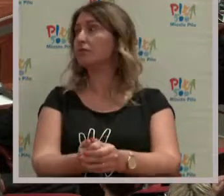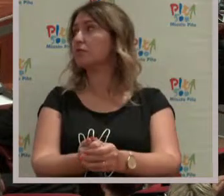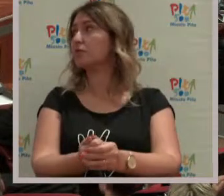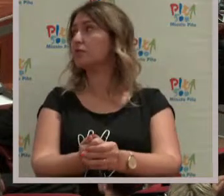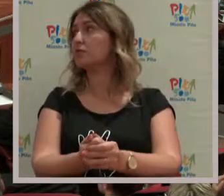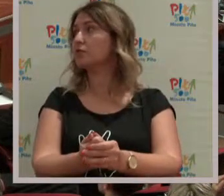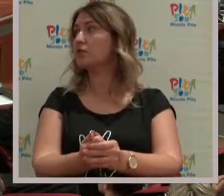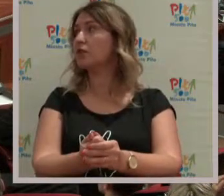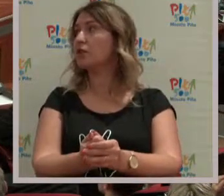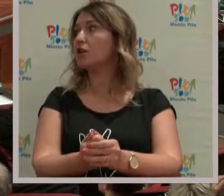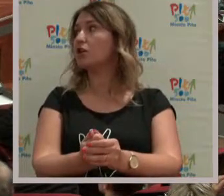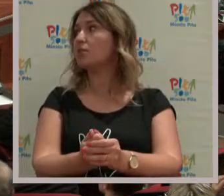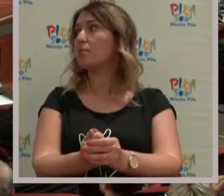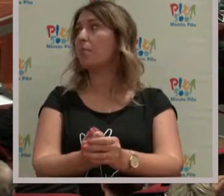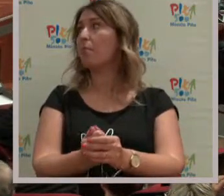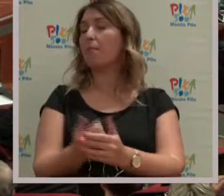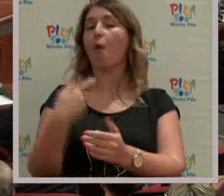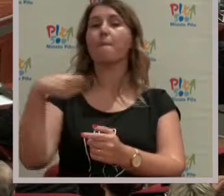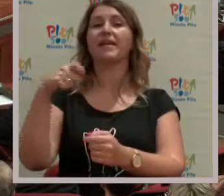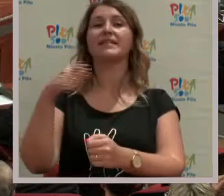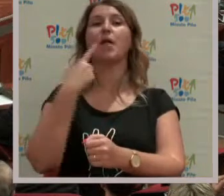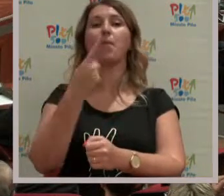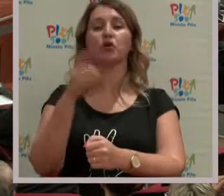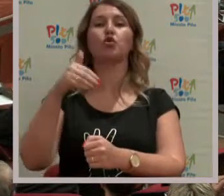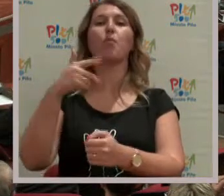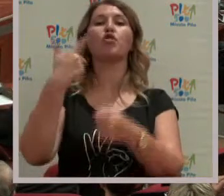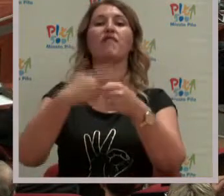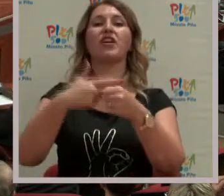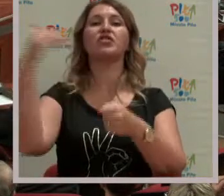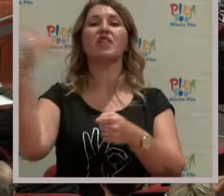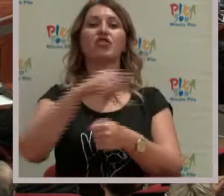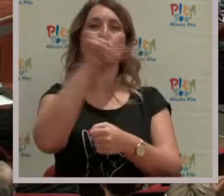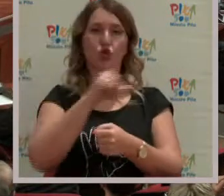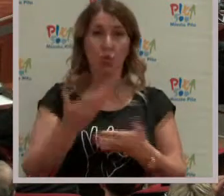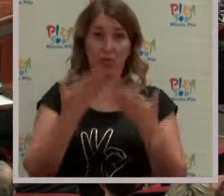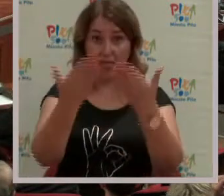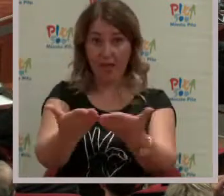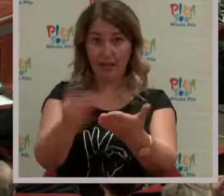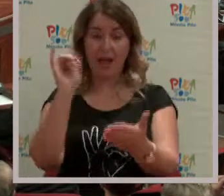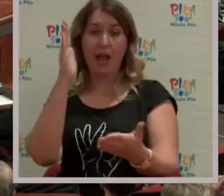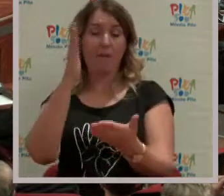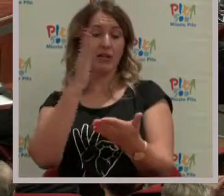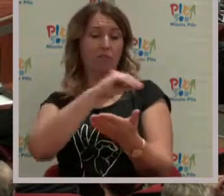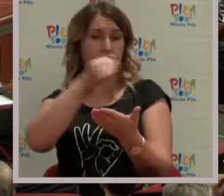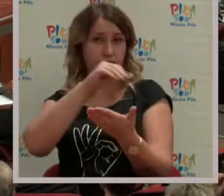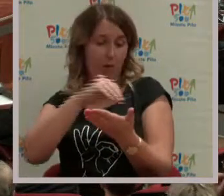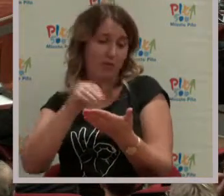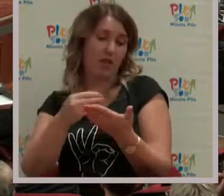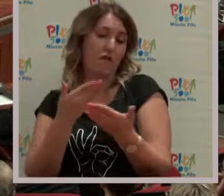została w pełni wykorzystana, a także co działkowcy mówią na temat takiej propozycji miasta